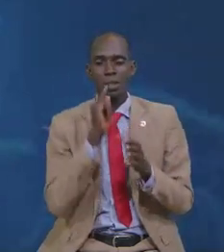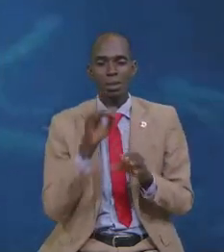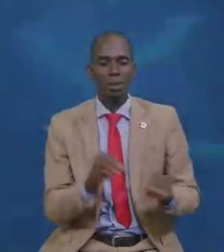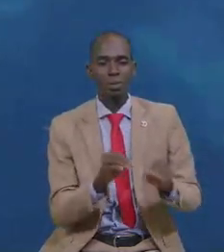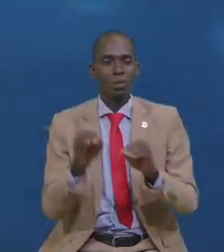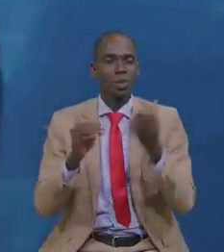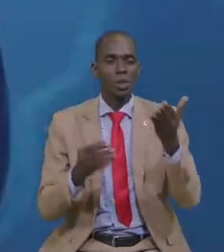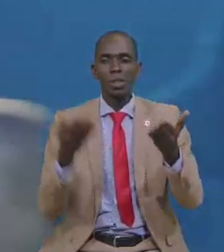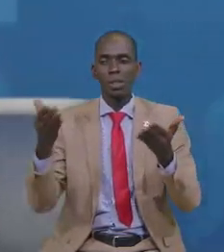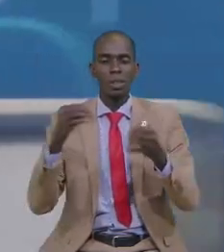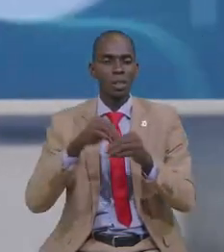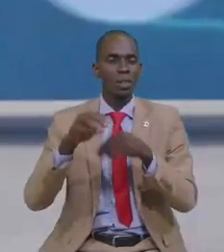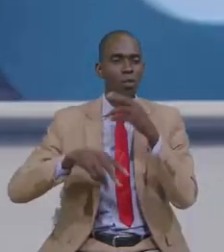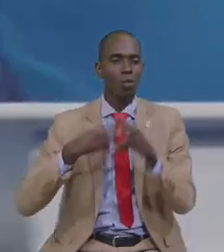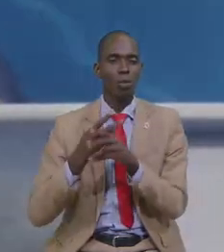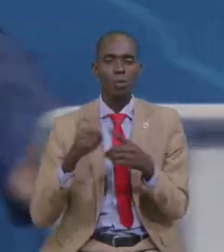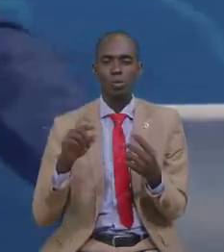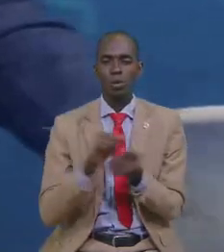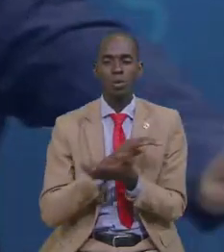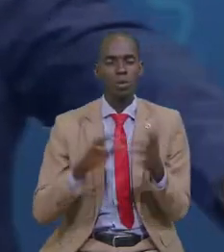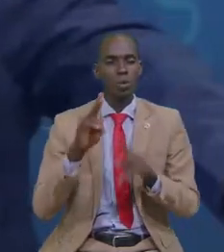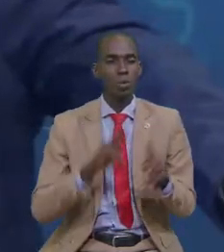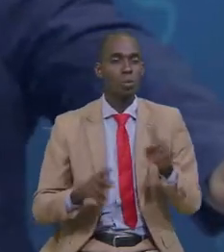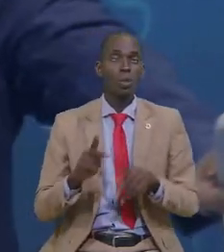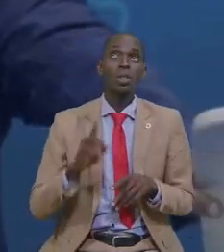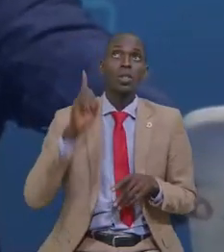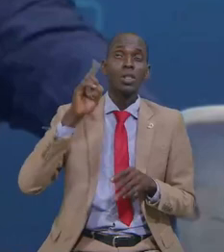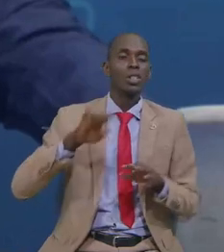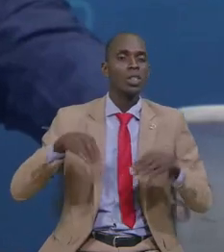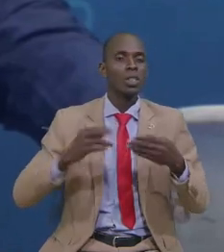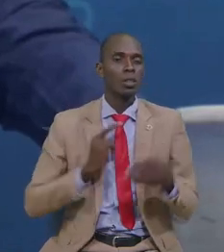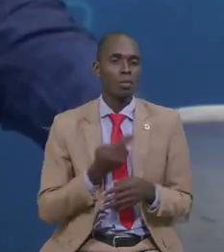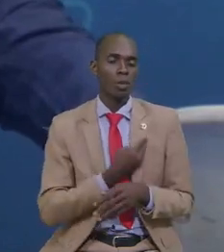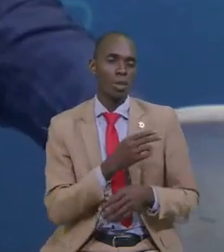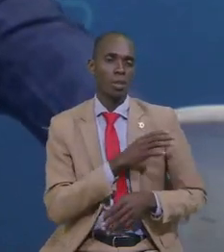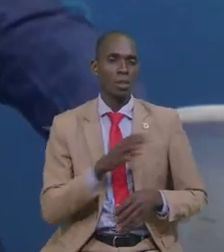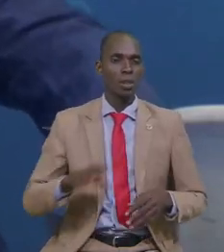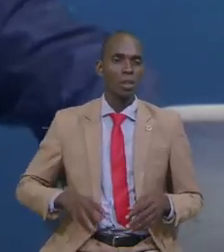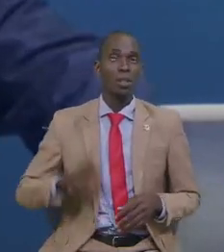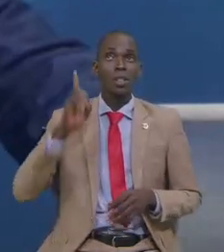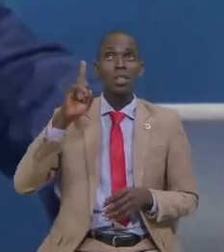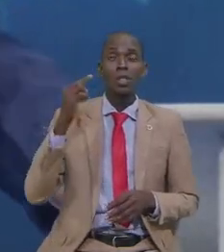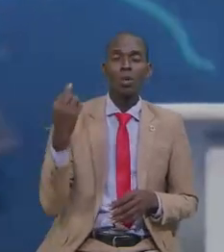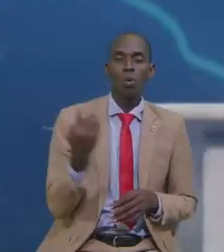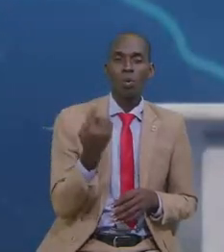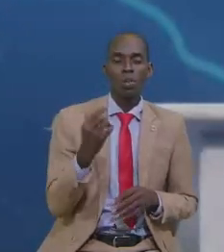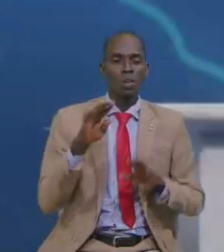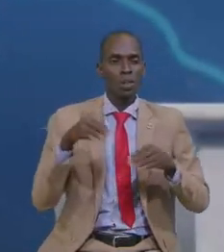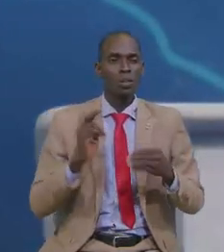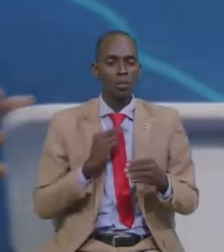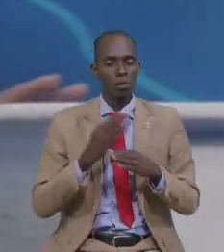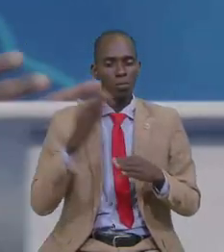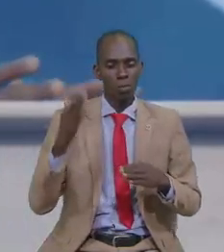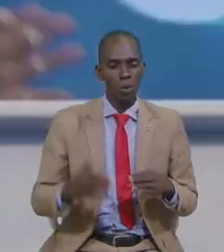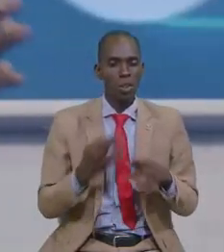l'ennemi qui va passer par là dans le monde pour détruire les gens. Jésus est la seule personne qui donne